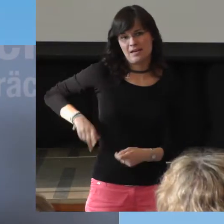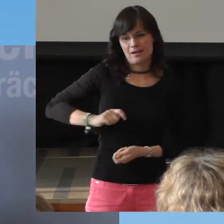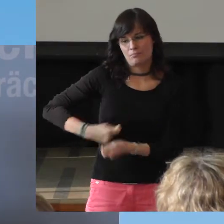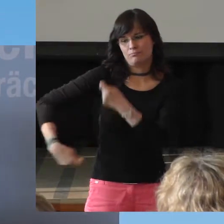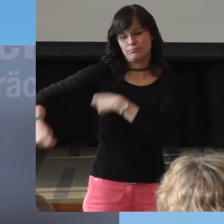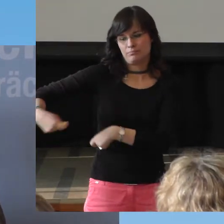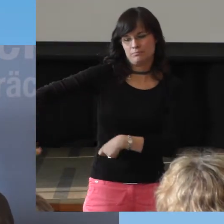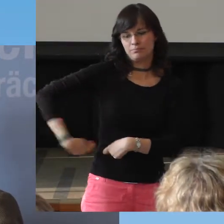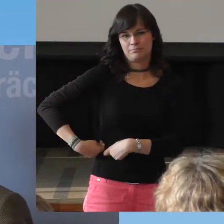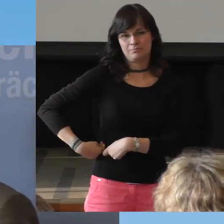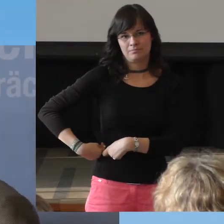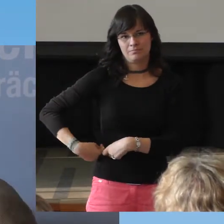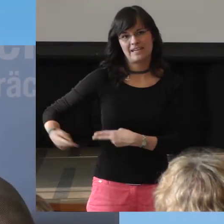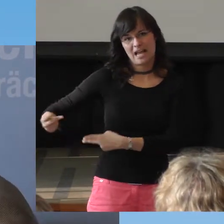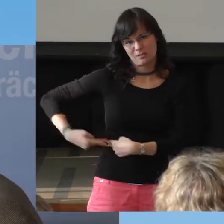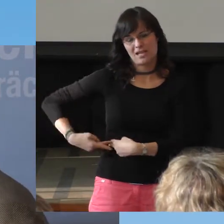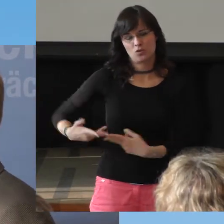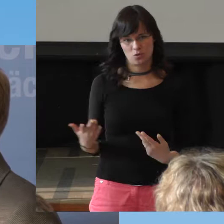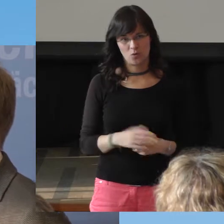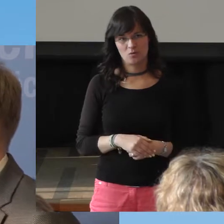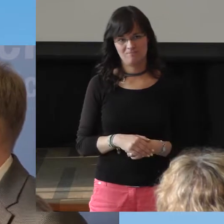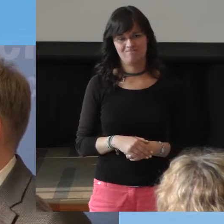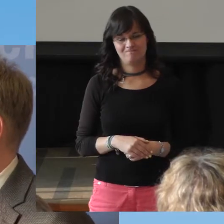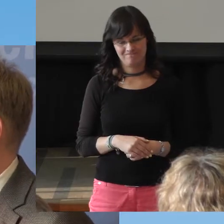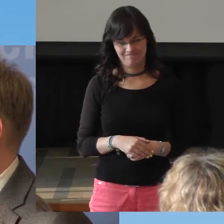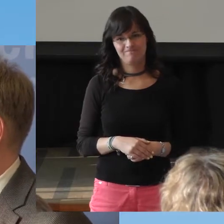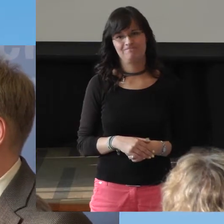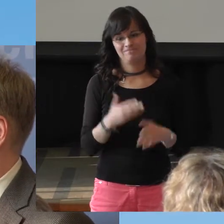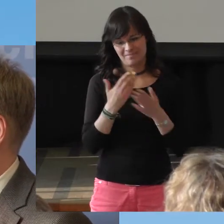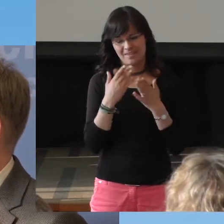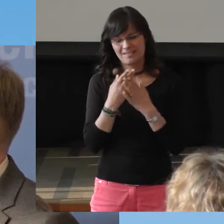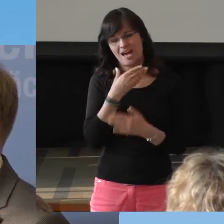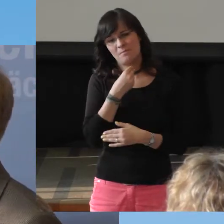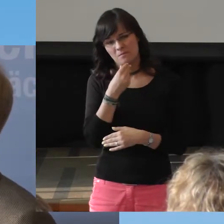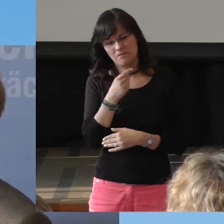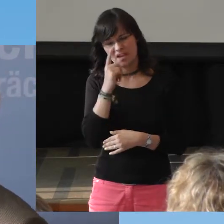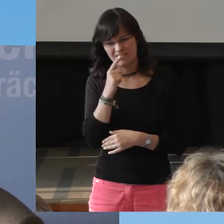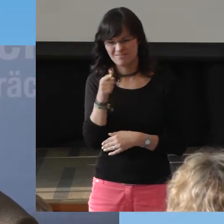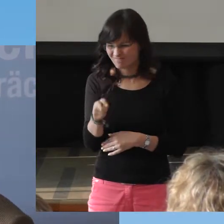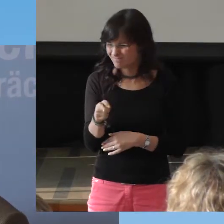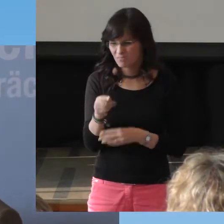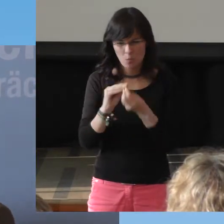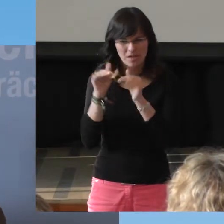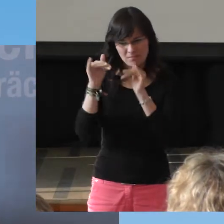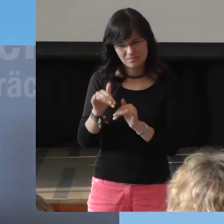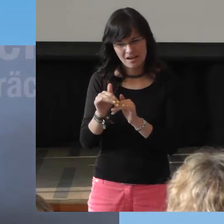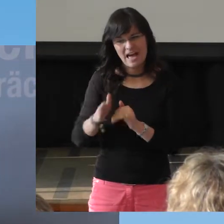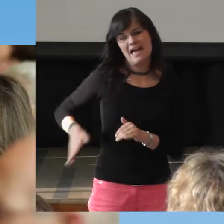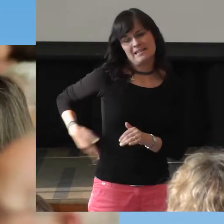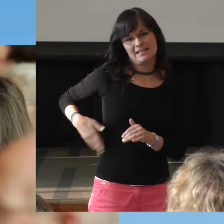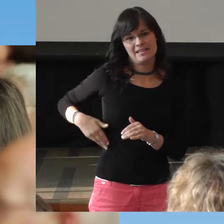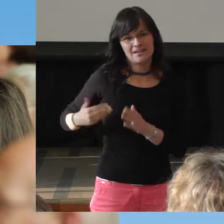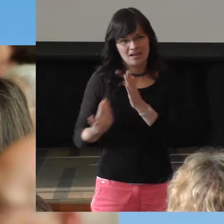Wir empfehlen solchen Patienten immer sich sozusagen möglichst zeitnah zu transportieren oder wir versuchen es vor allen Dingen auch zu unterstützen.